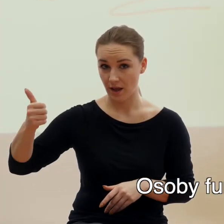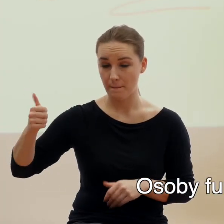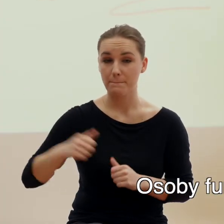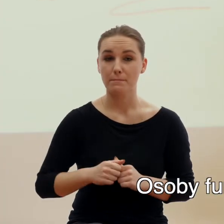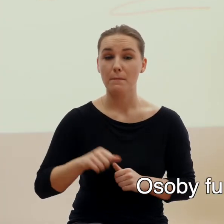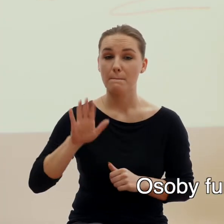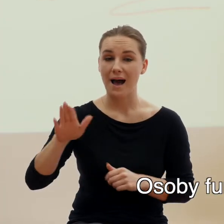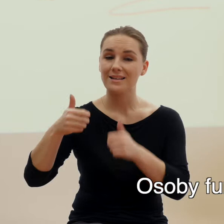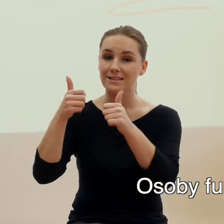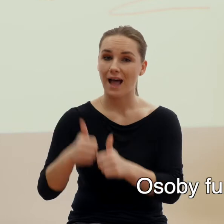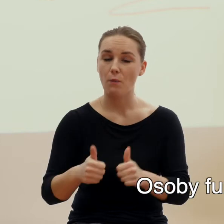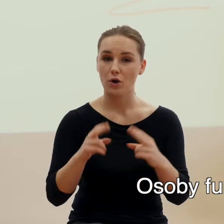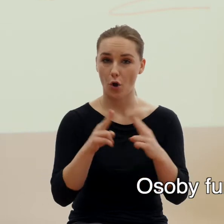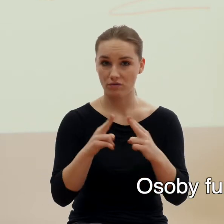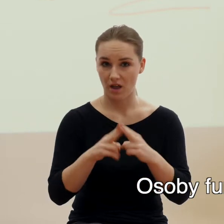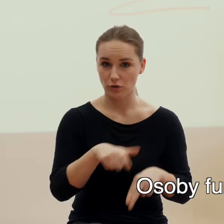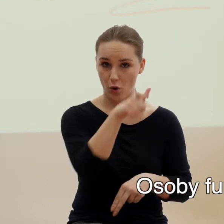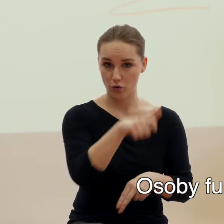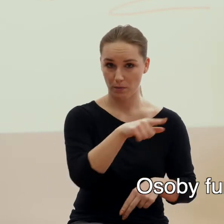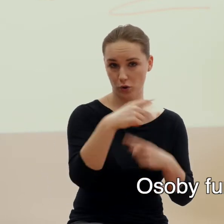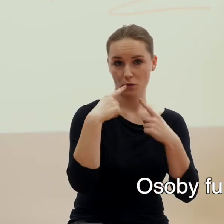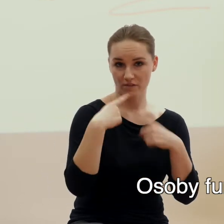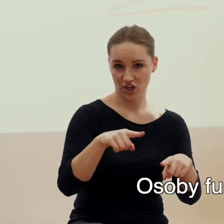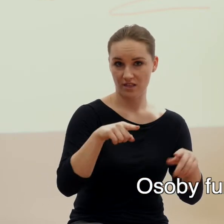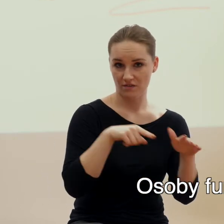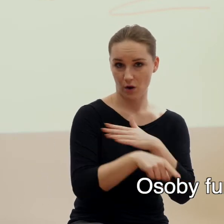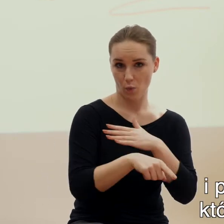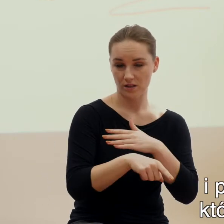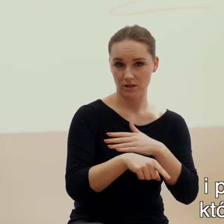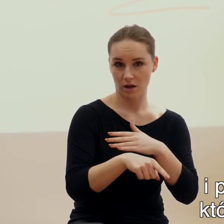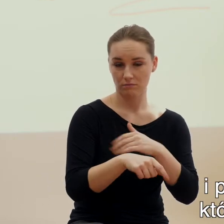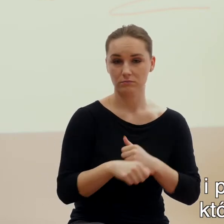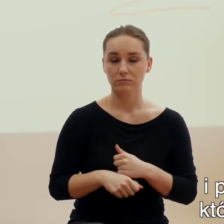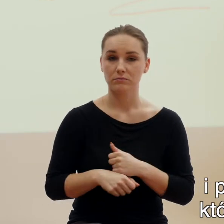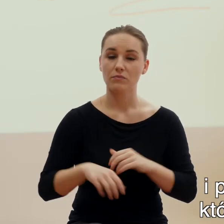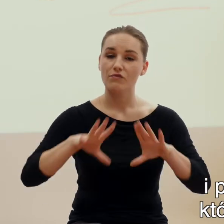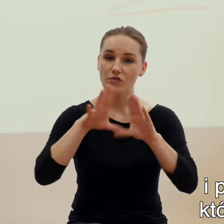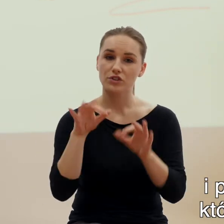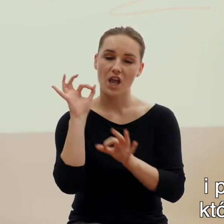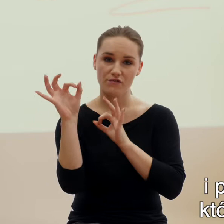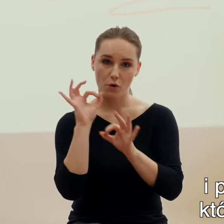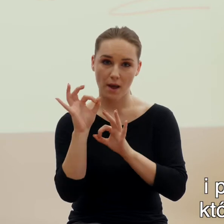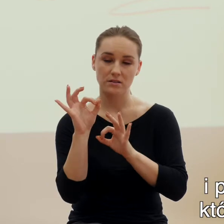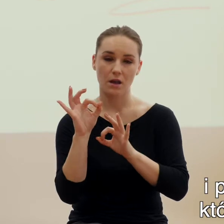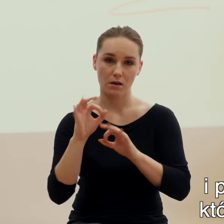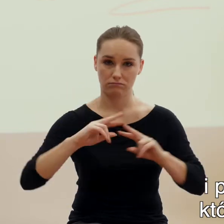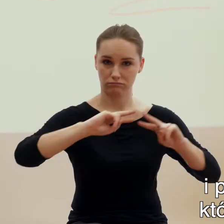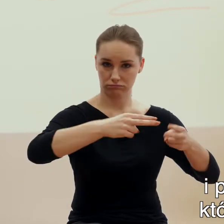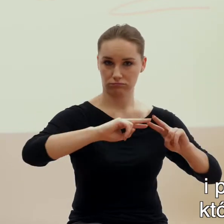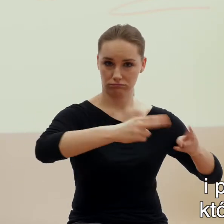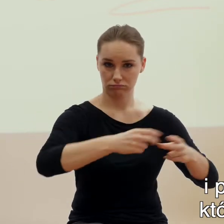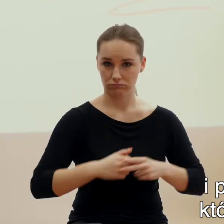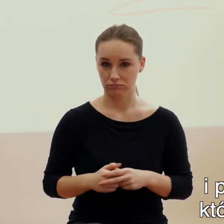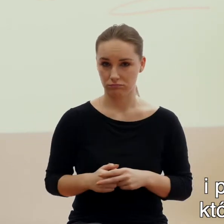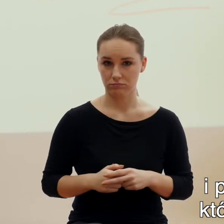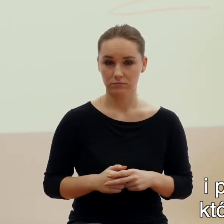kimś, kto kieruje ewakuacją i przekazują wszelkie informacje, które uzyskały właśnie